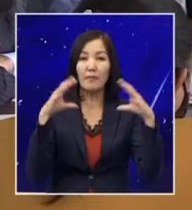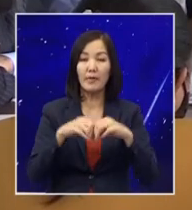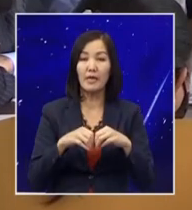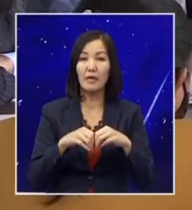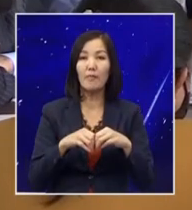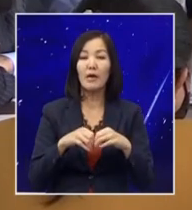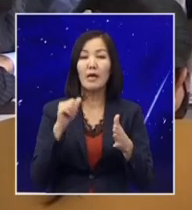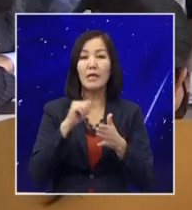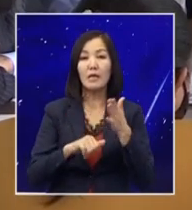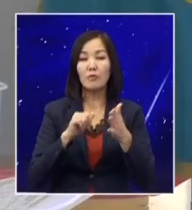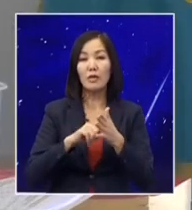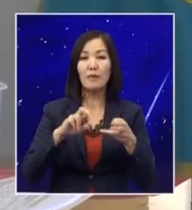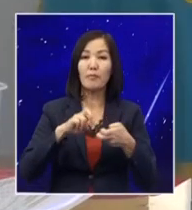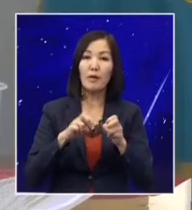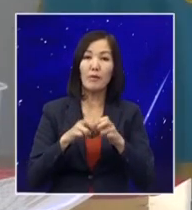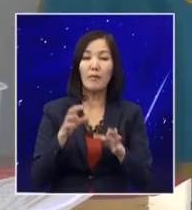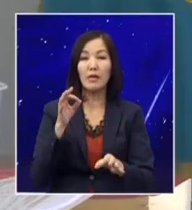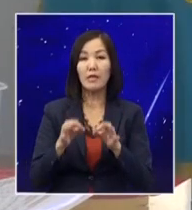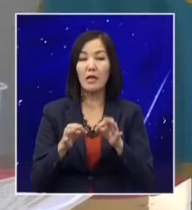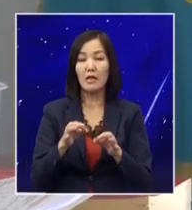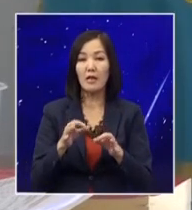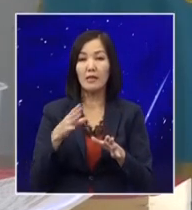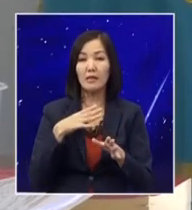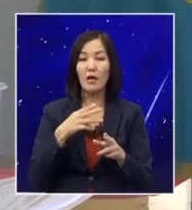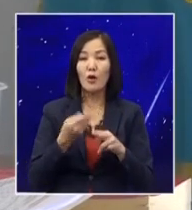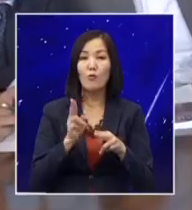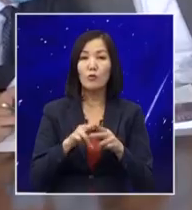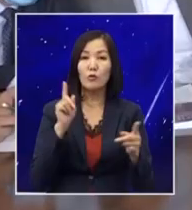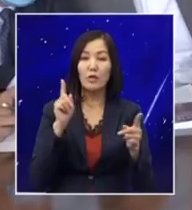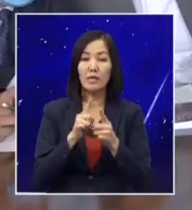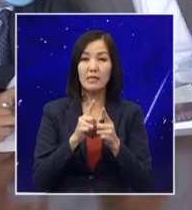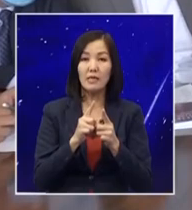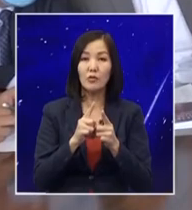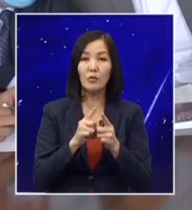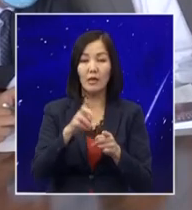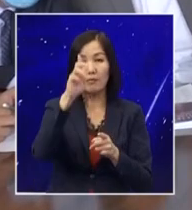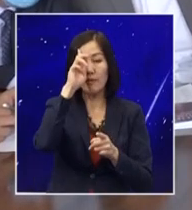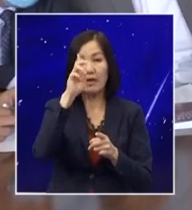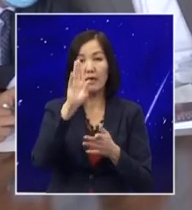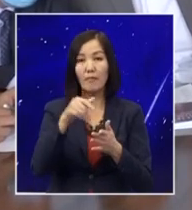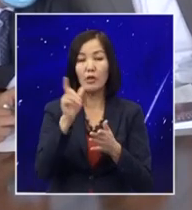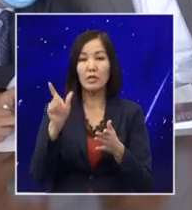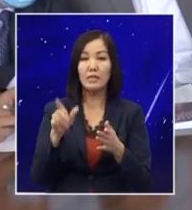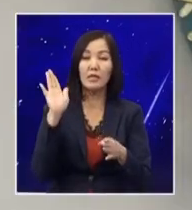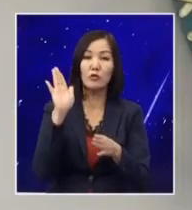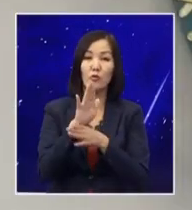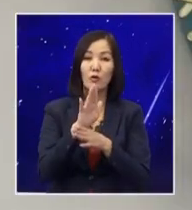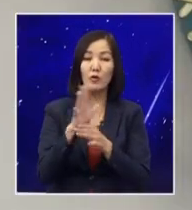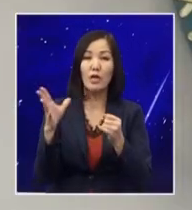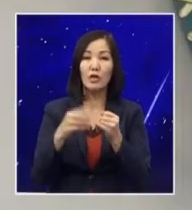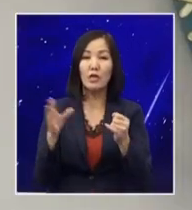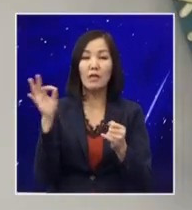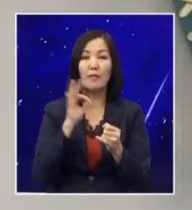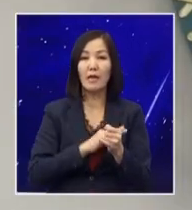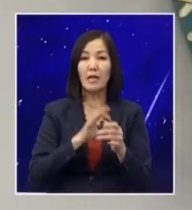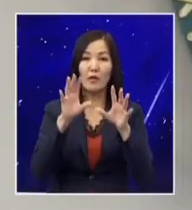саладағы олқылықты мәселелерді талқылауды ұмытпайды. Бұл жолғы кезекті кездесуде олар мемлекет басшысының жолдауындағы жерді пайдалану,